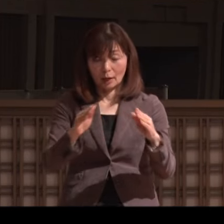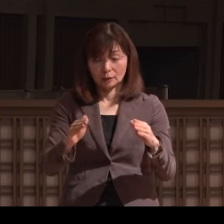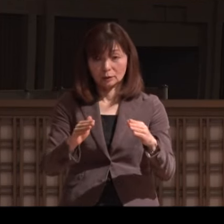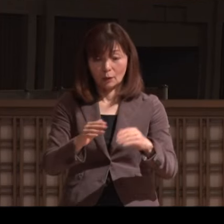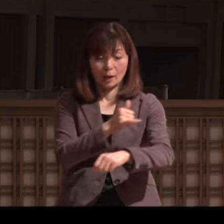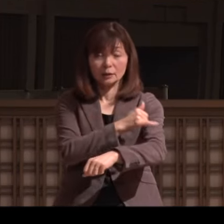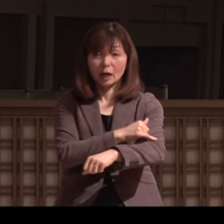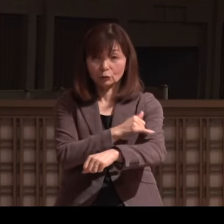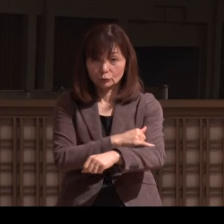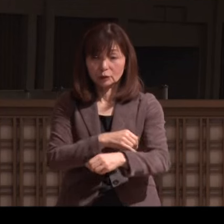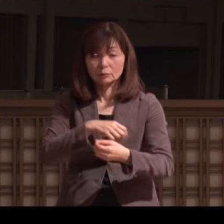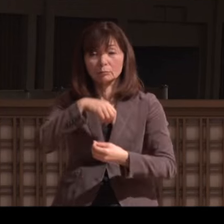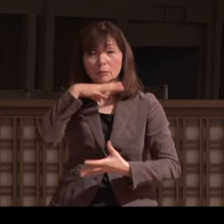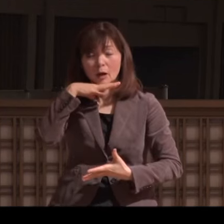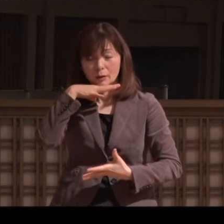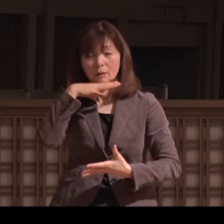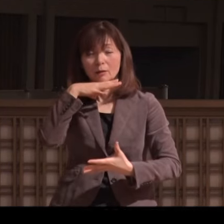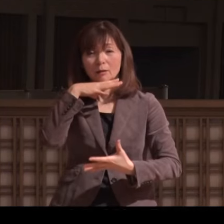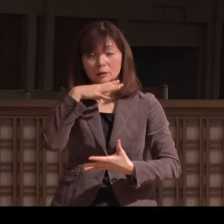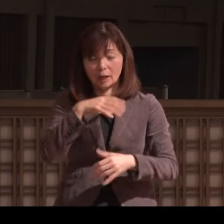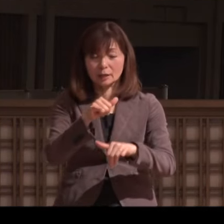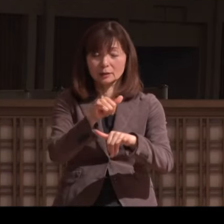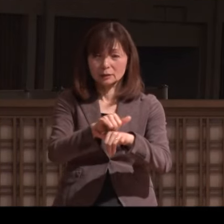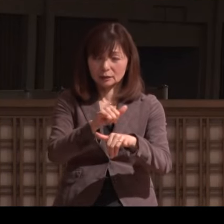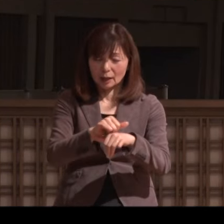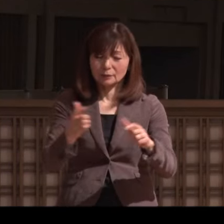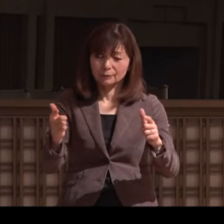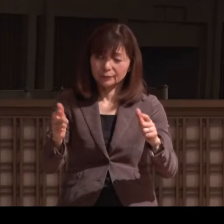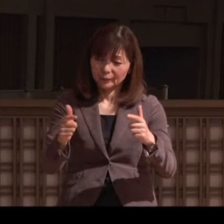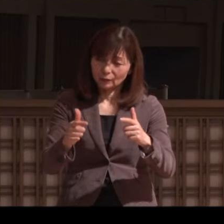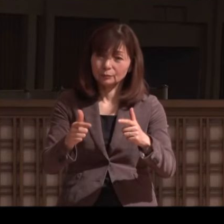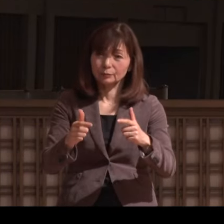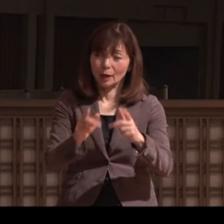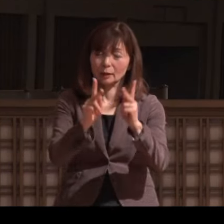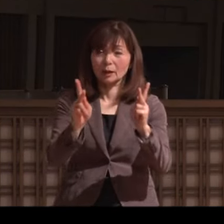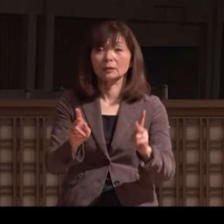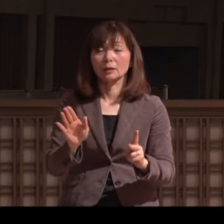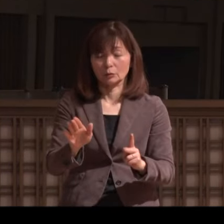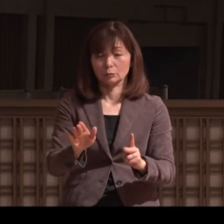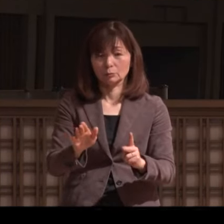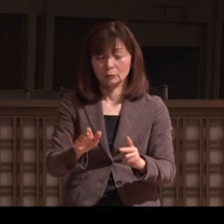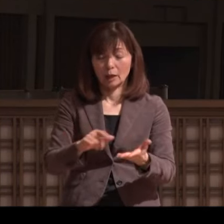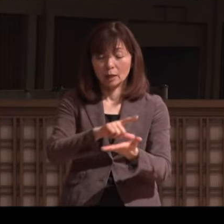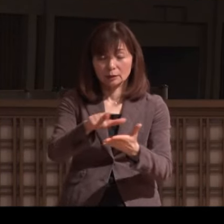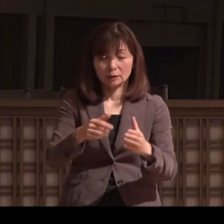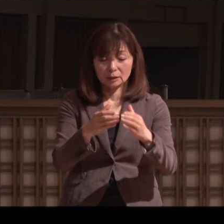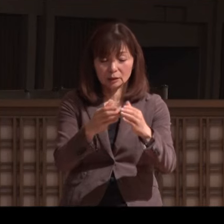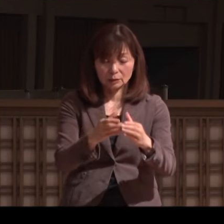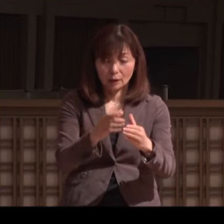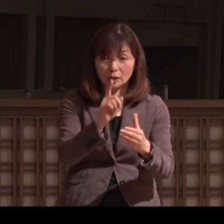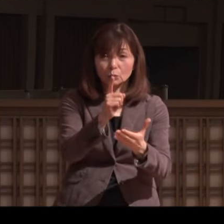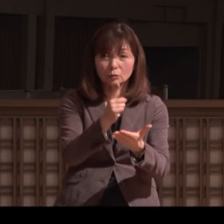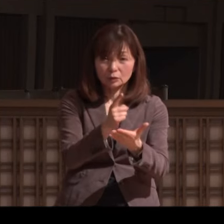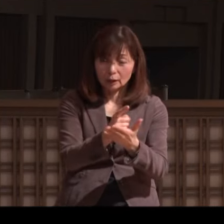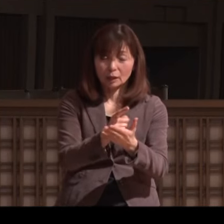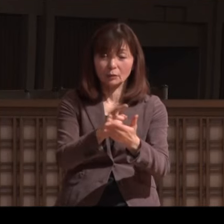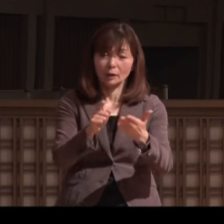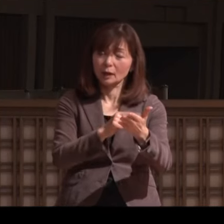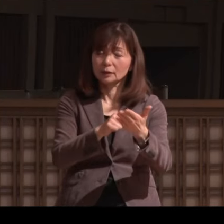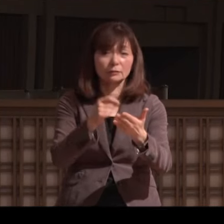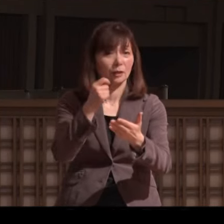高齢化や人材の確保などの課題に直面しており単独の団体で課題を解決することは至難のことで